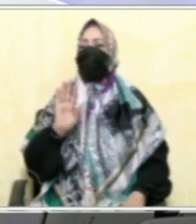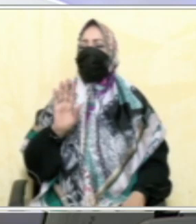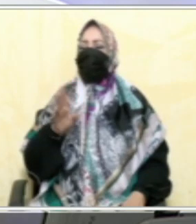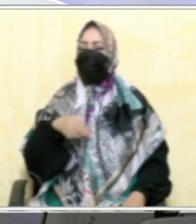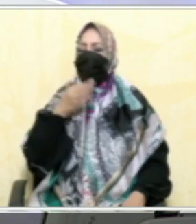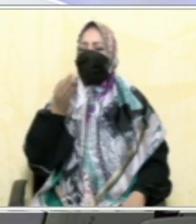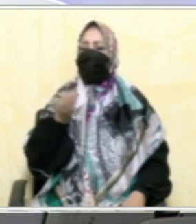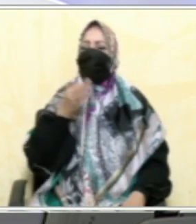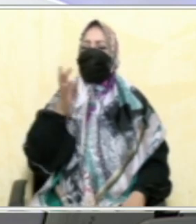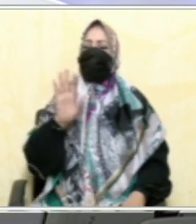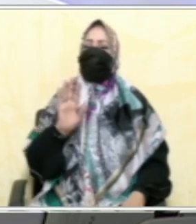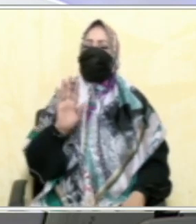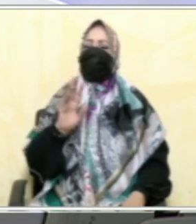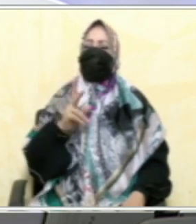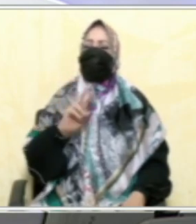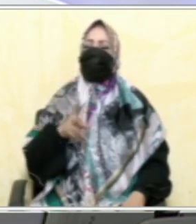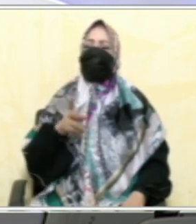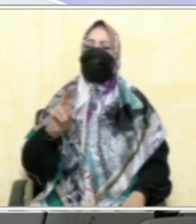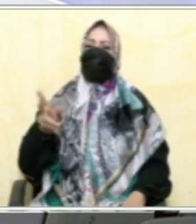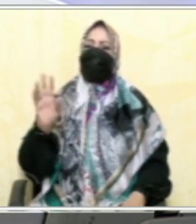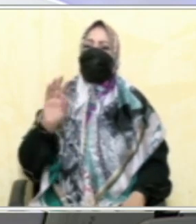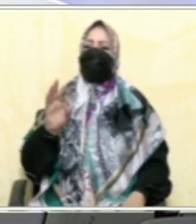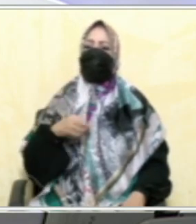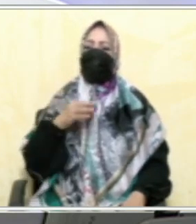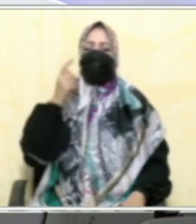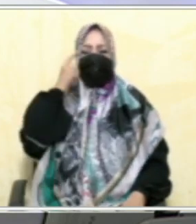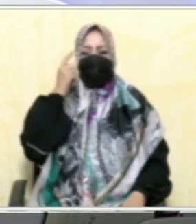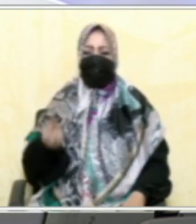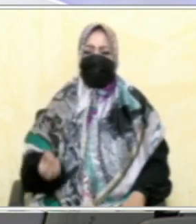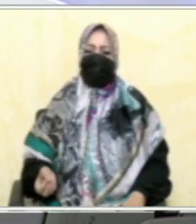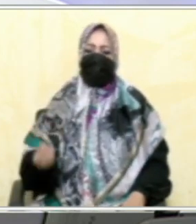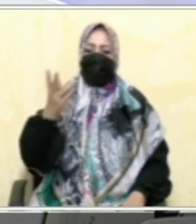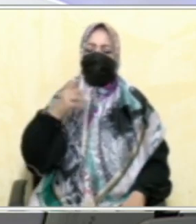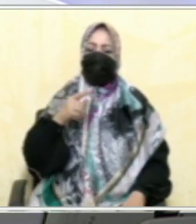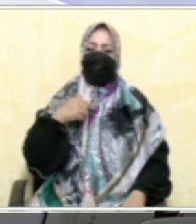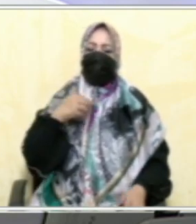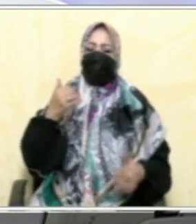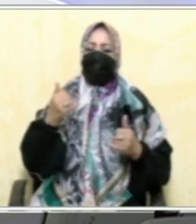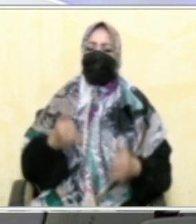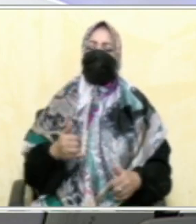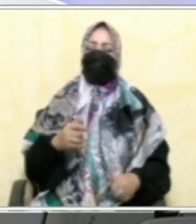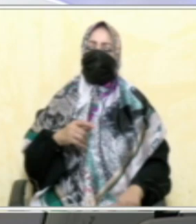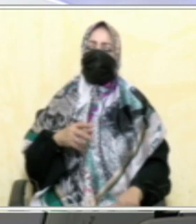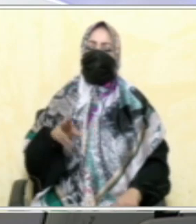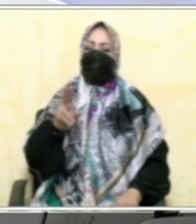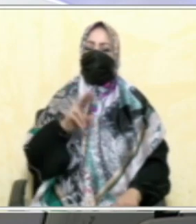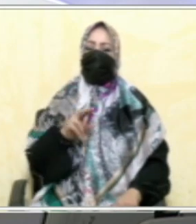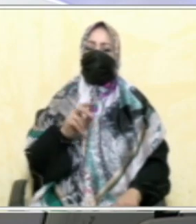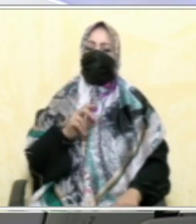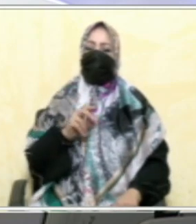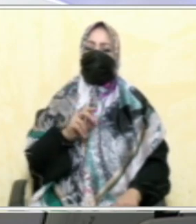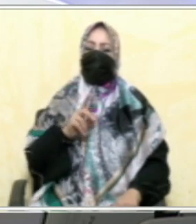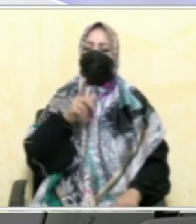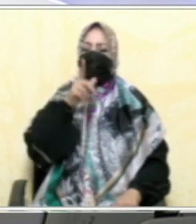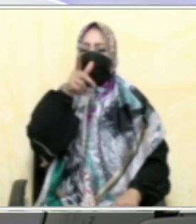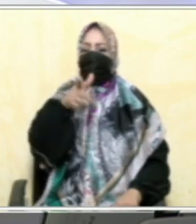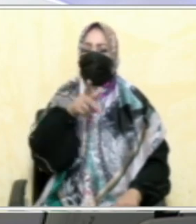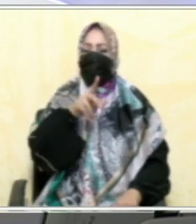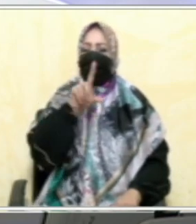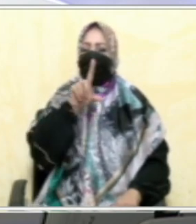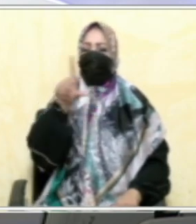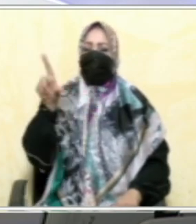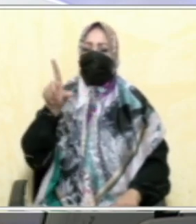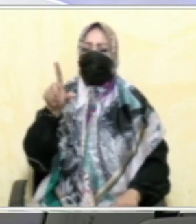قال هل صحيح أن المرأة المعتدة إذا لم تلبس الجورب اللي هو الشخشير تكون مرتكبة